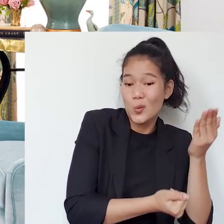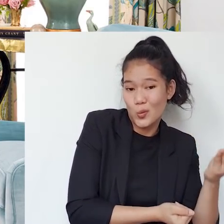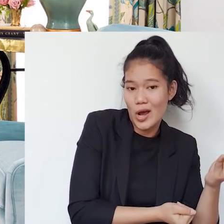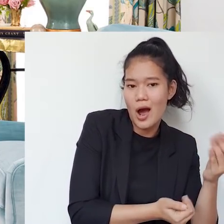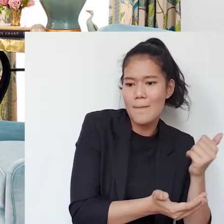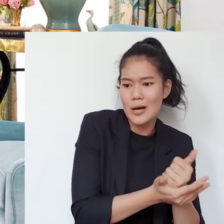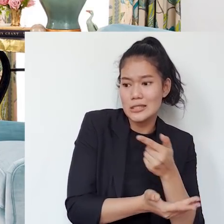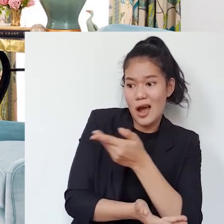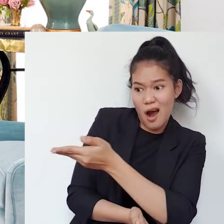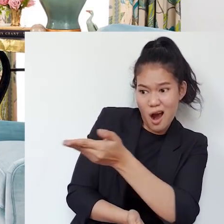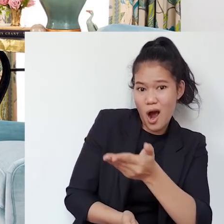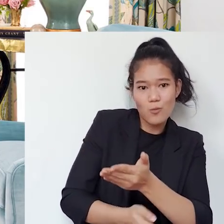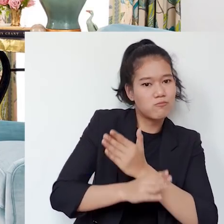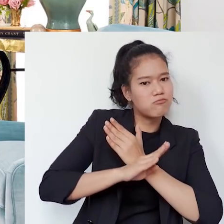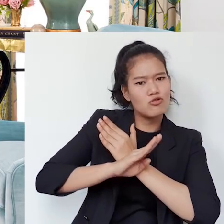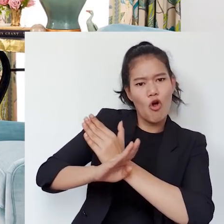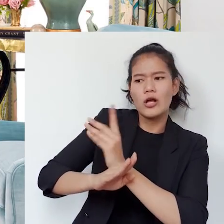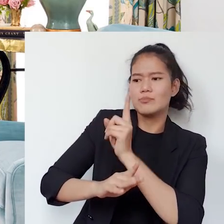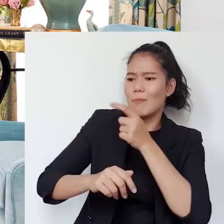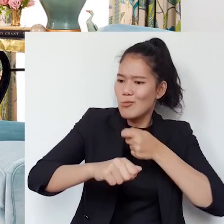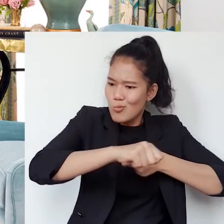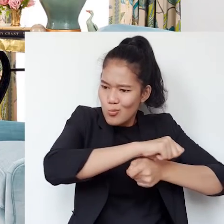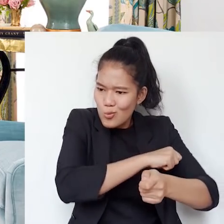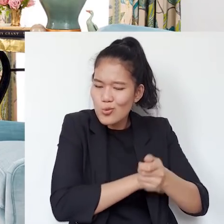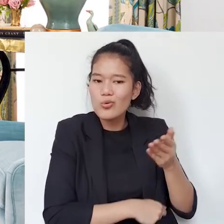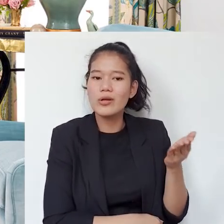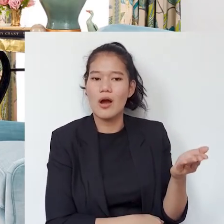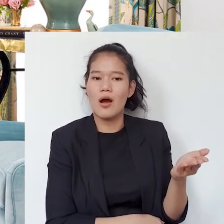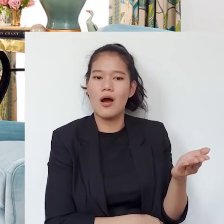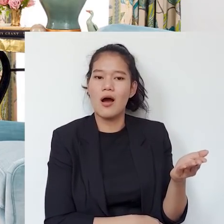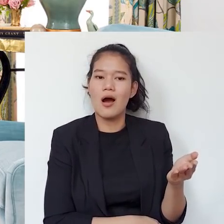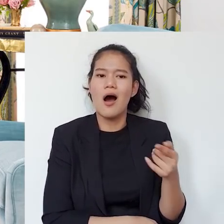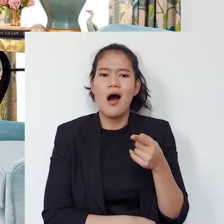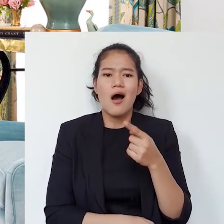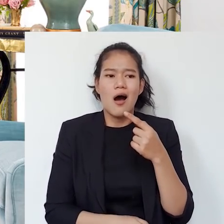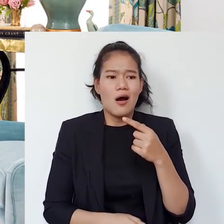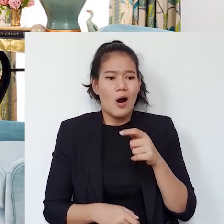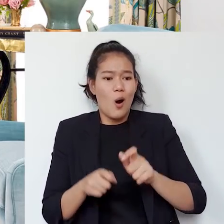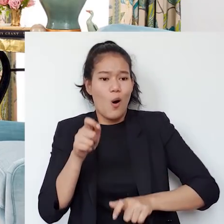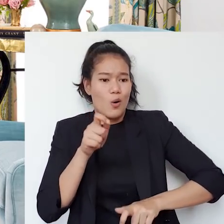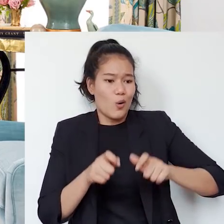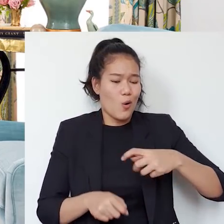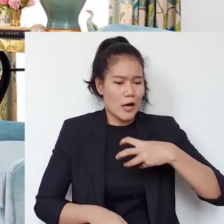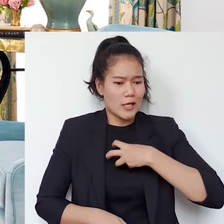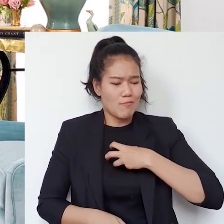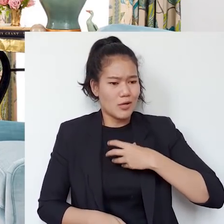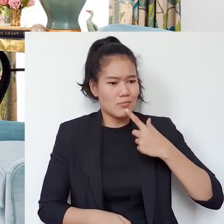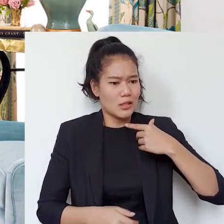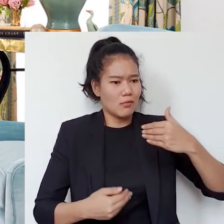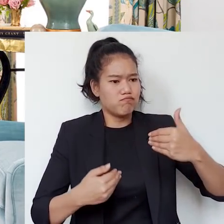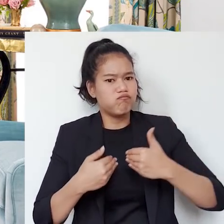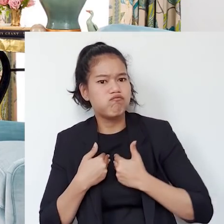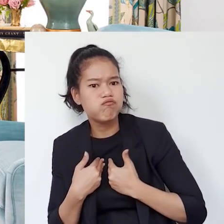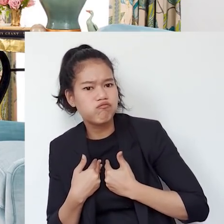tentunya menolak kamu yang mematikan dia. Ini sebuah tamparan keyakinan iman sekaligus